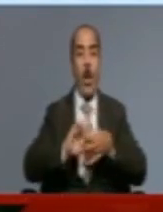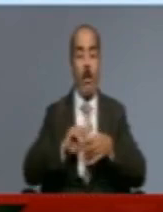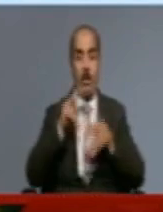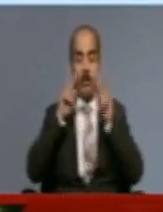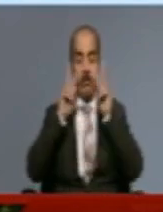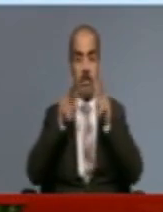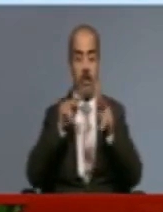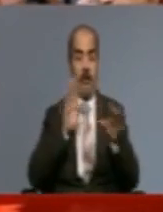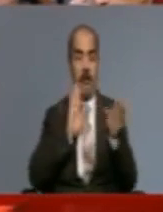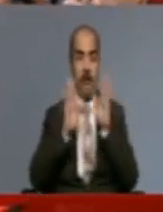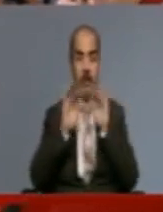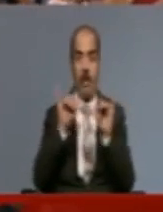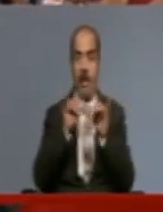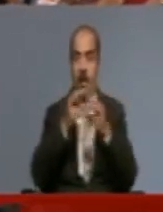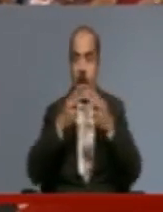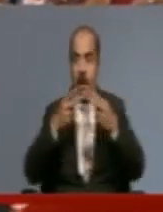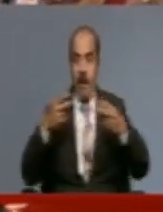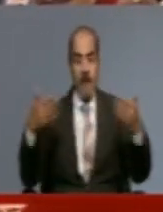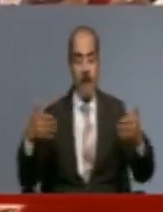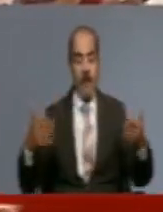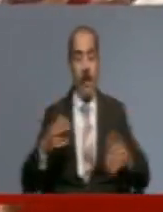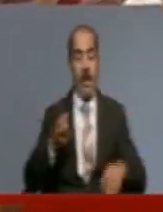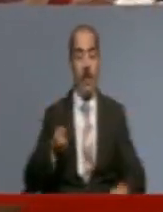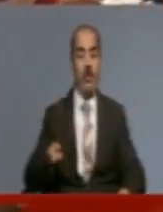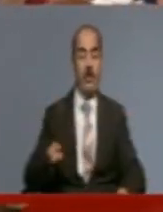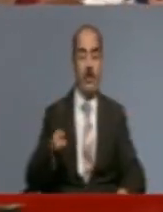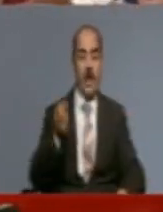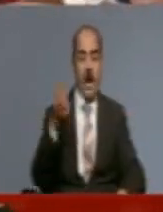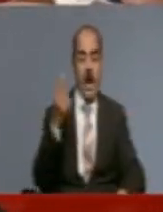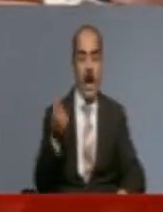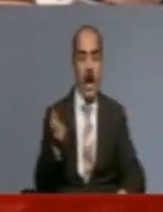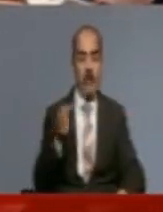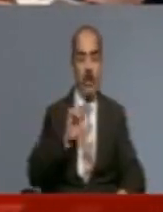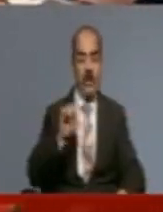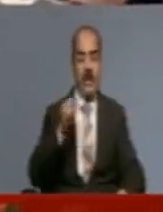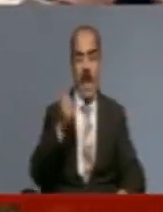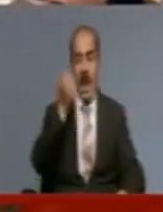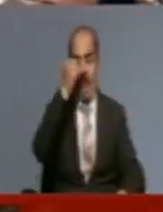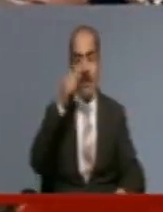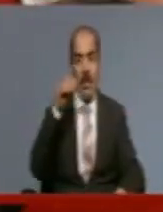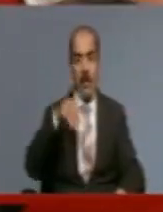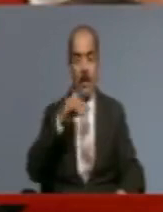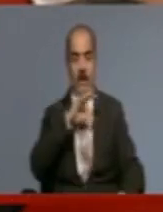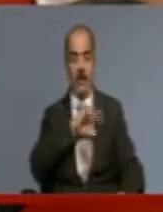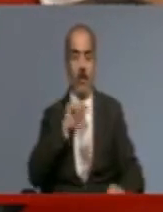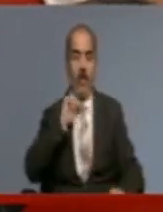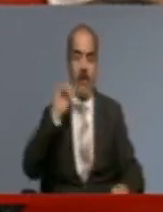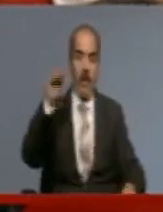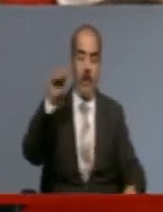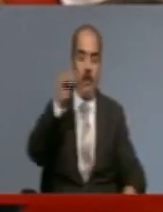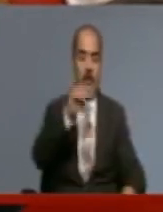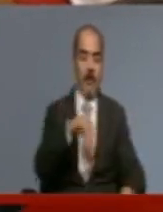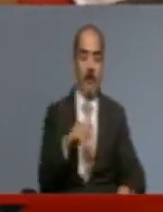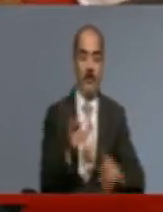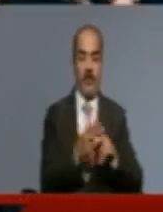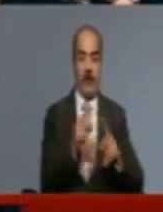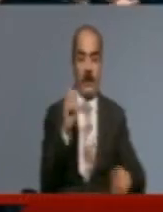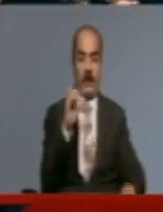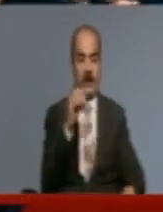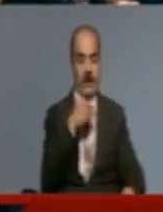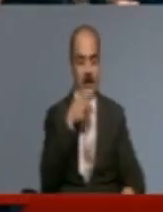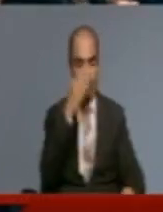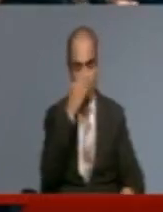الوسائط الإلكترونية و95 ألف مستفيد ومستفيدة في المحافظات. سيادة الرئيس، اسمح لي